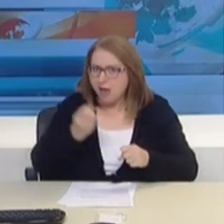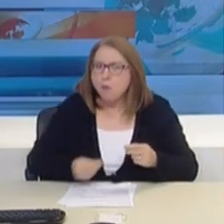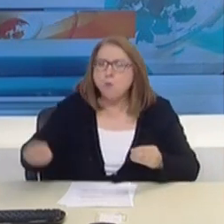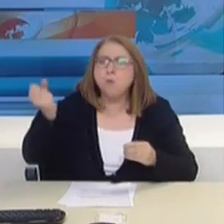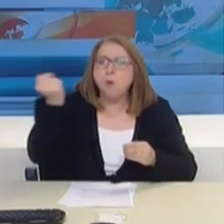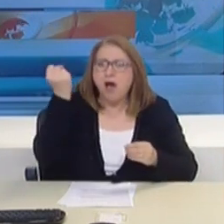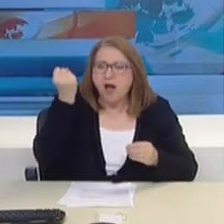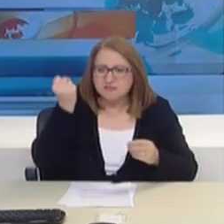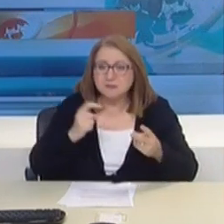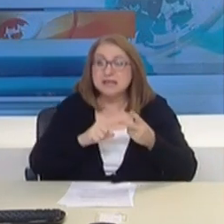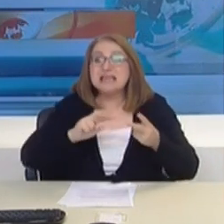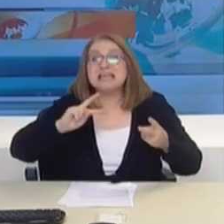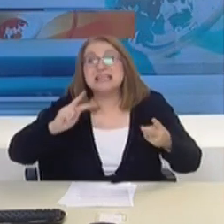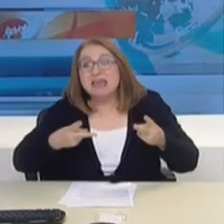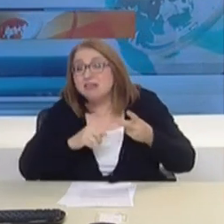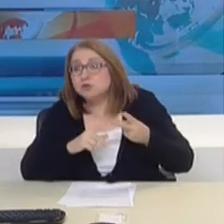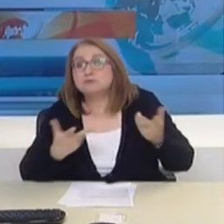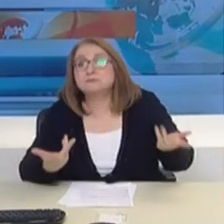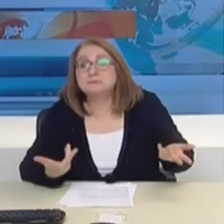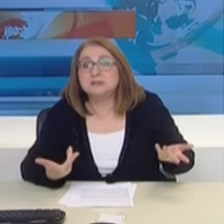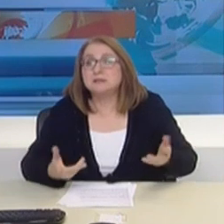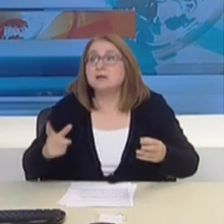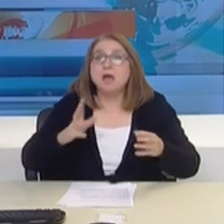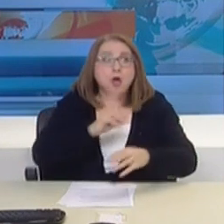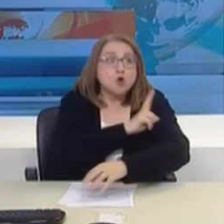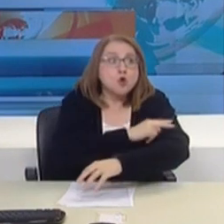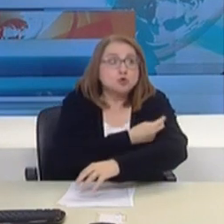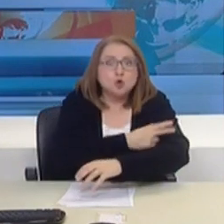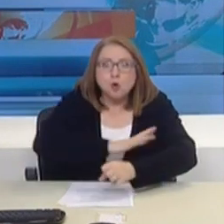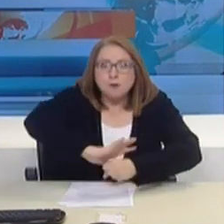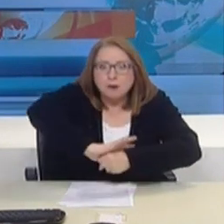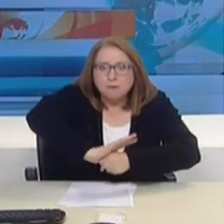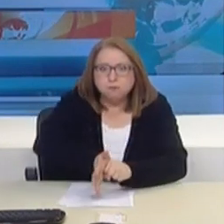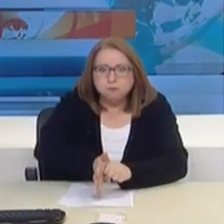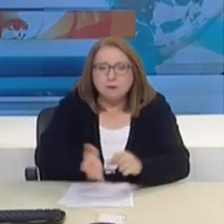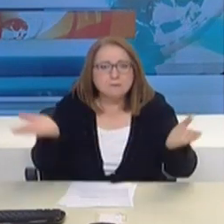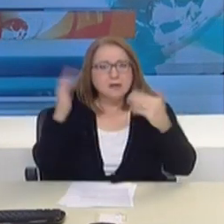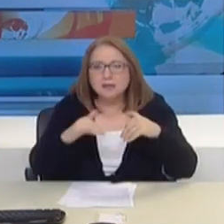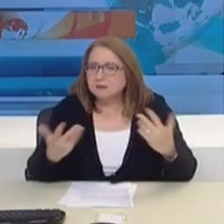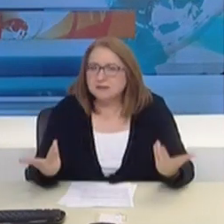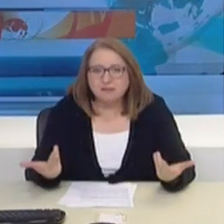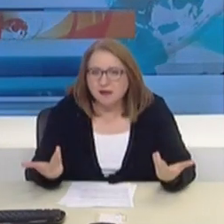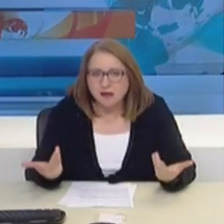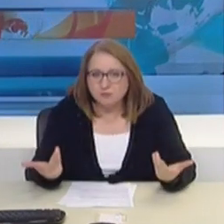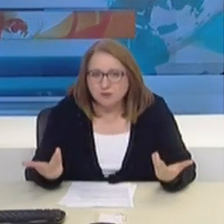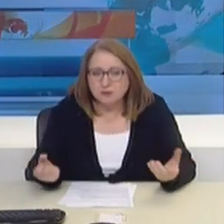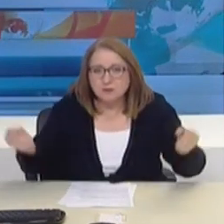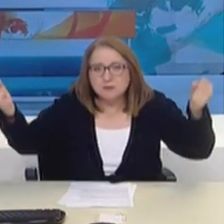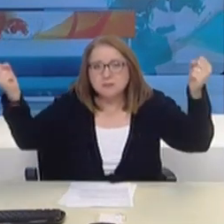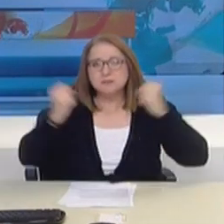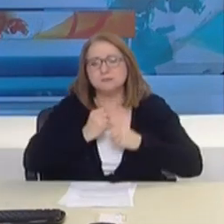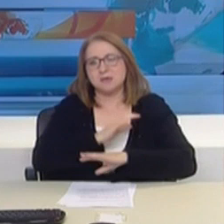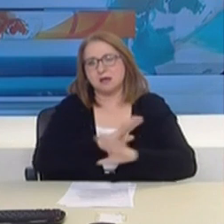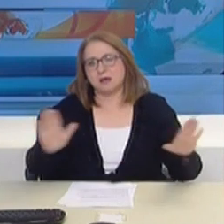και αδύνατο να ανταποκριθεί σύστημα υγείας. Όσο άσχημο και αν ακούγεται, είναι ένας ιός που δεν σταματάμε